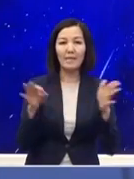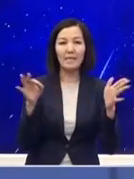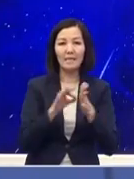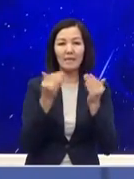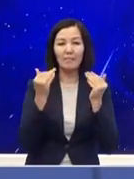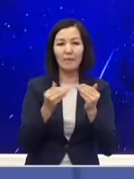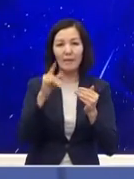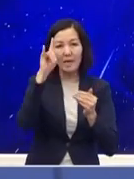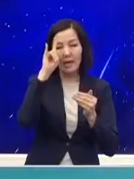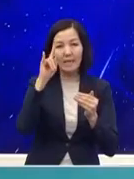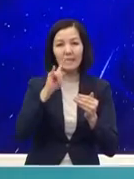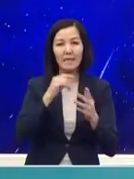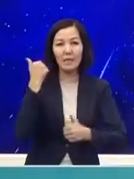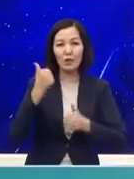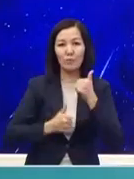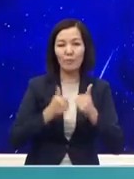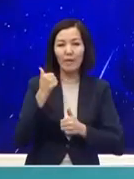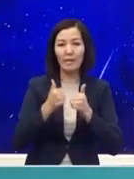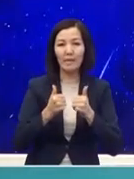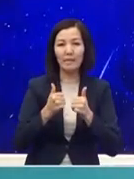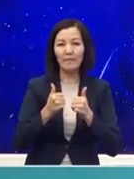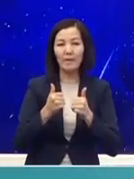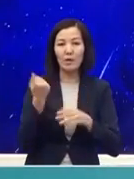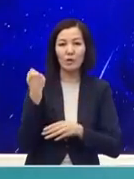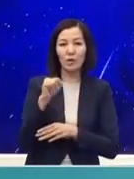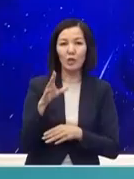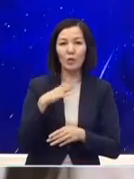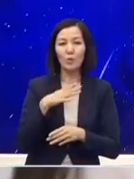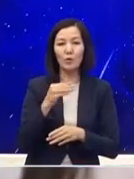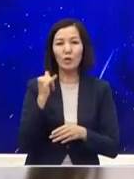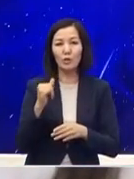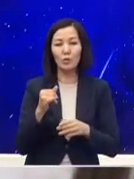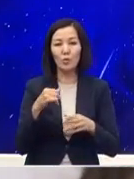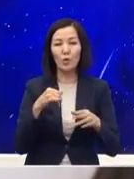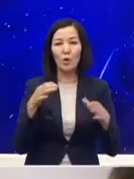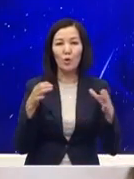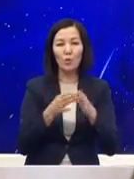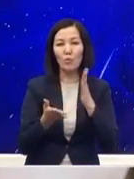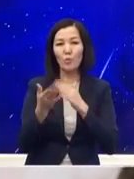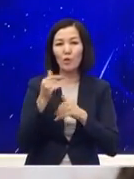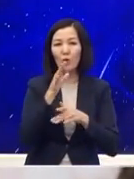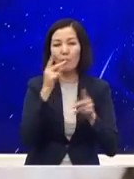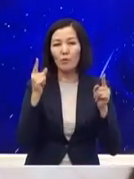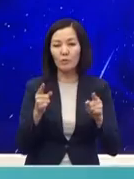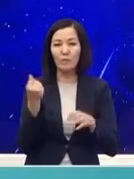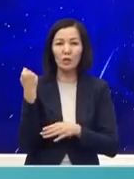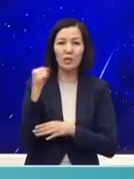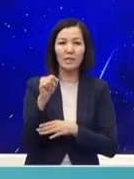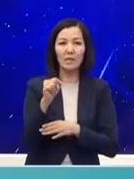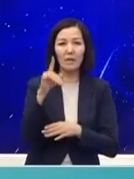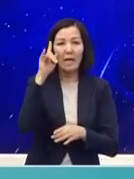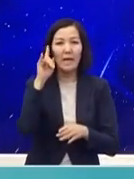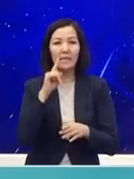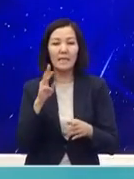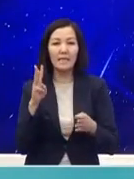мақсаты биылда ел чемпионатанып жанкүйерлерін қуанту. Айта кетейік, Жетісу клубы өткен маусымда жеңіске жетіп,